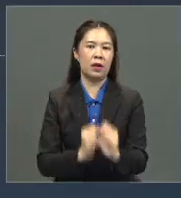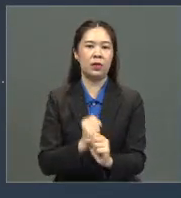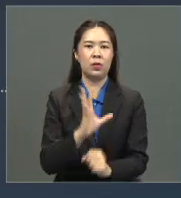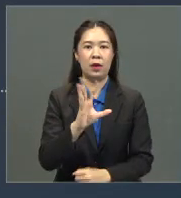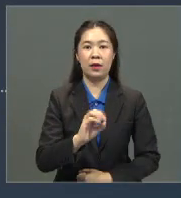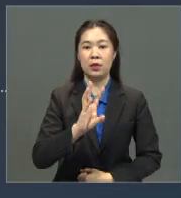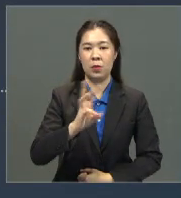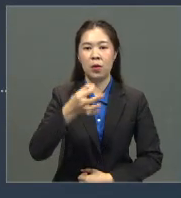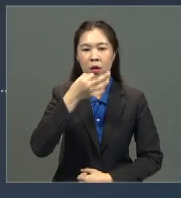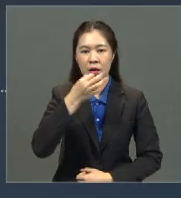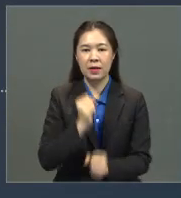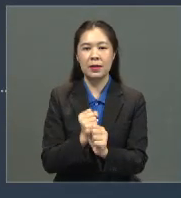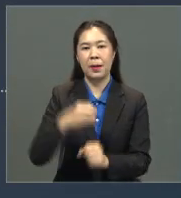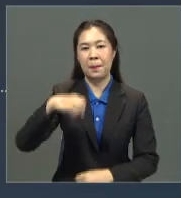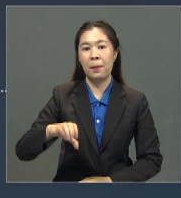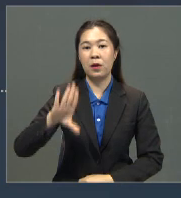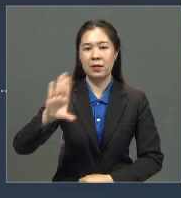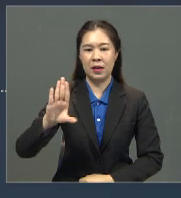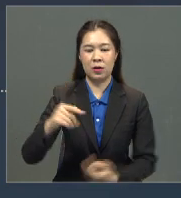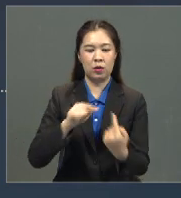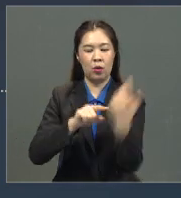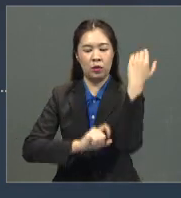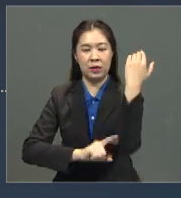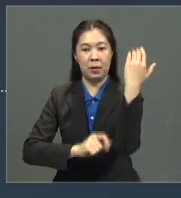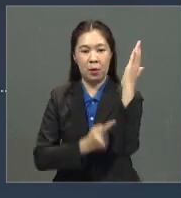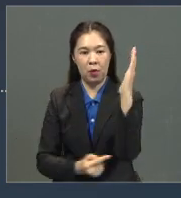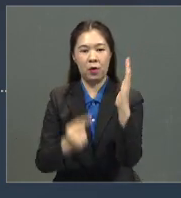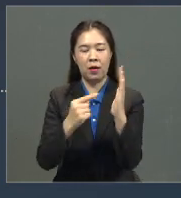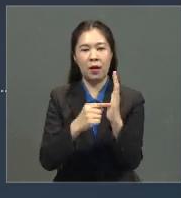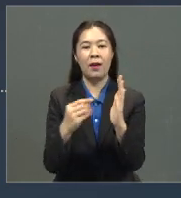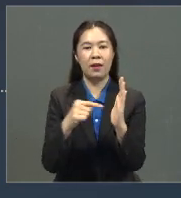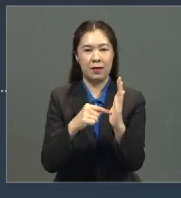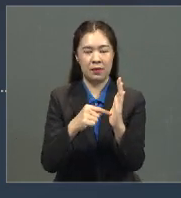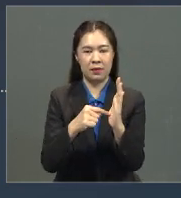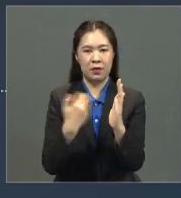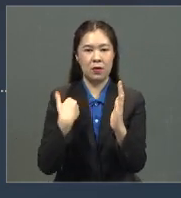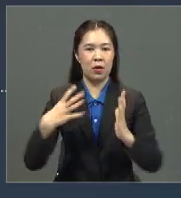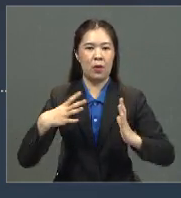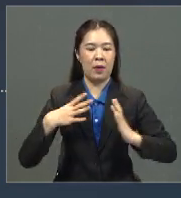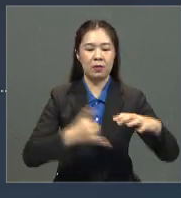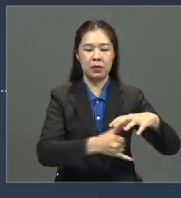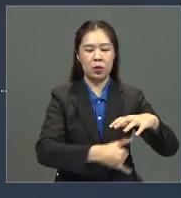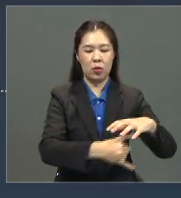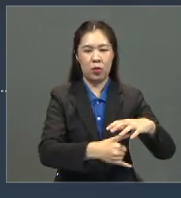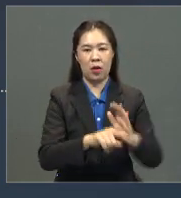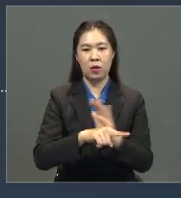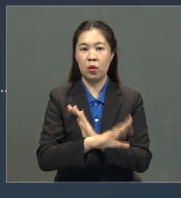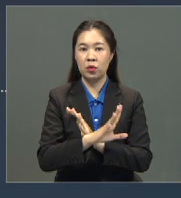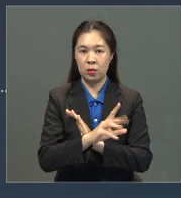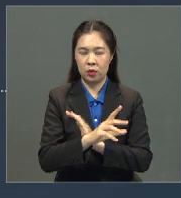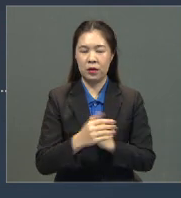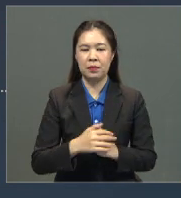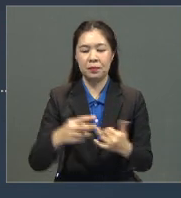56ปีอาชีพพนักงานบริษัทกลับมาจากสิงคโปร์ครับถึงไทยเมื่อ 7สิงหาคมเข้าพักที่เซ็นของทันทีในจังหวัดชลบุรี